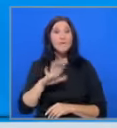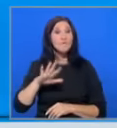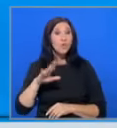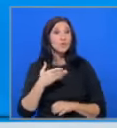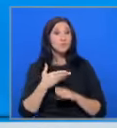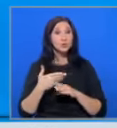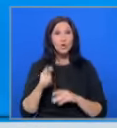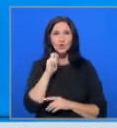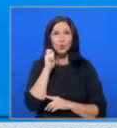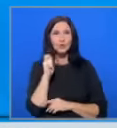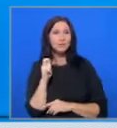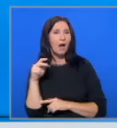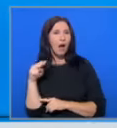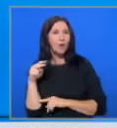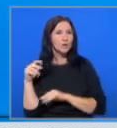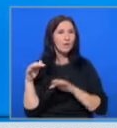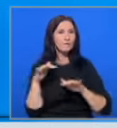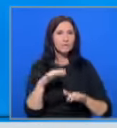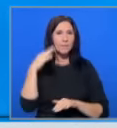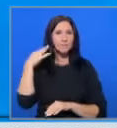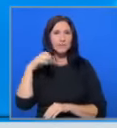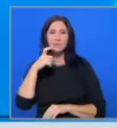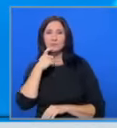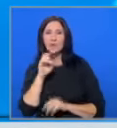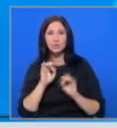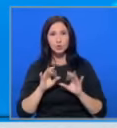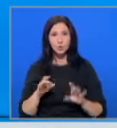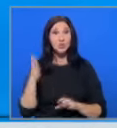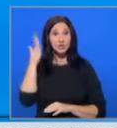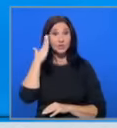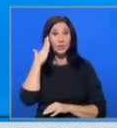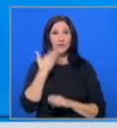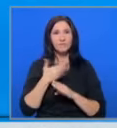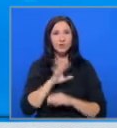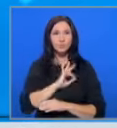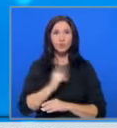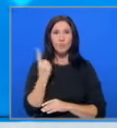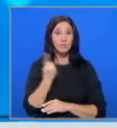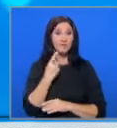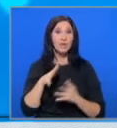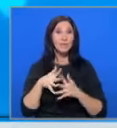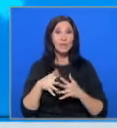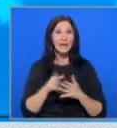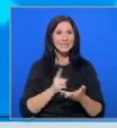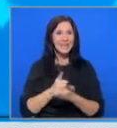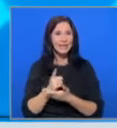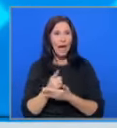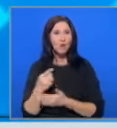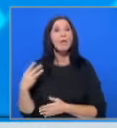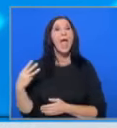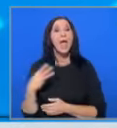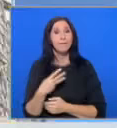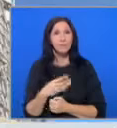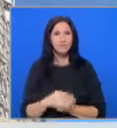на продължаващата украинска контраофанзива, президентът Зеленски съобщи, че страната му вече е получила първите американски танкове